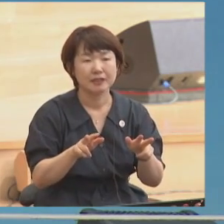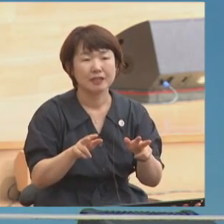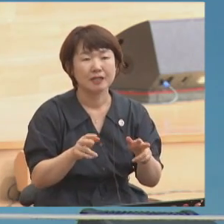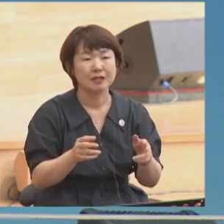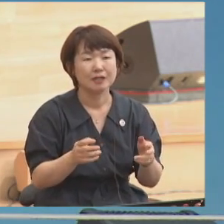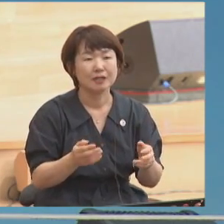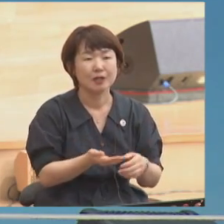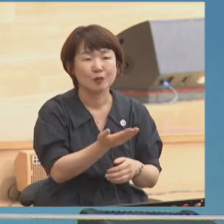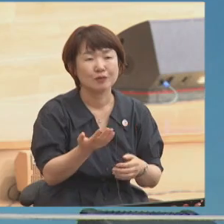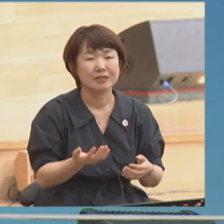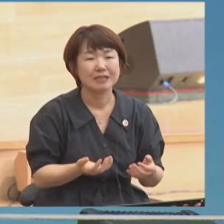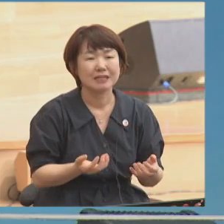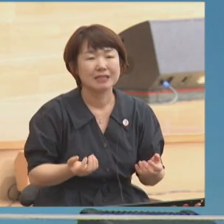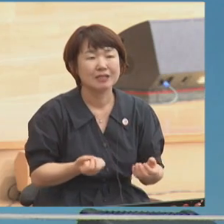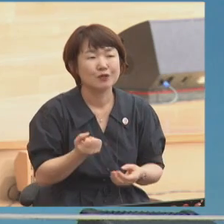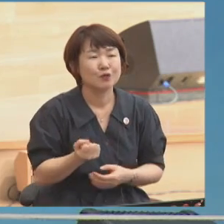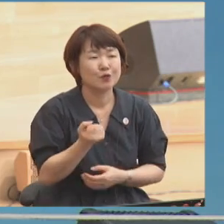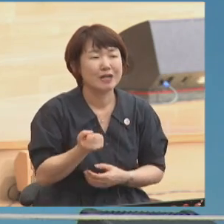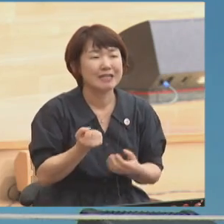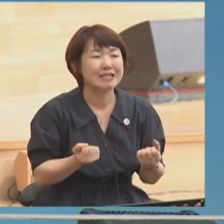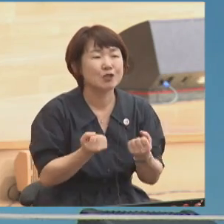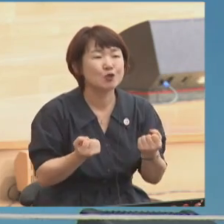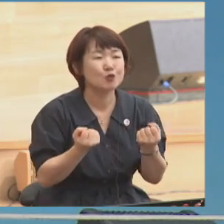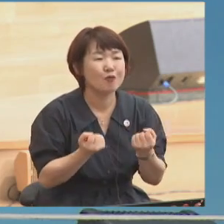주먹을 풀 때가 되었습니다.